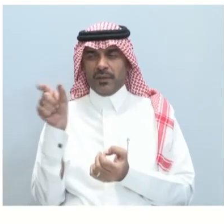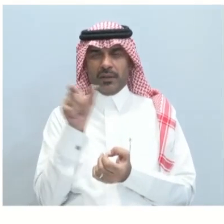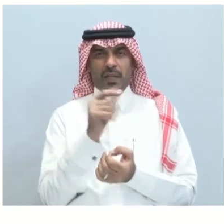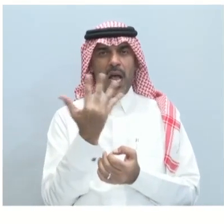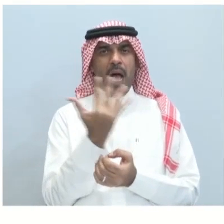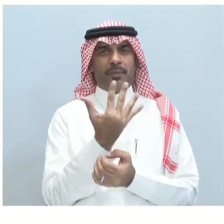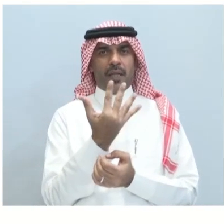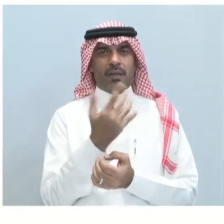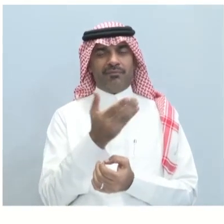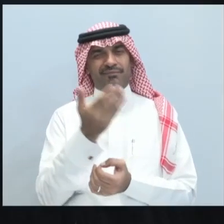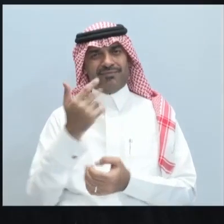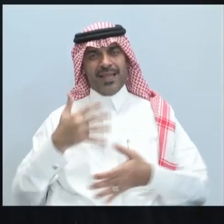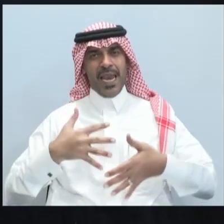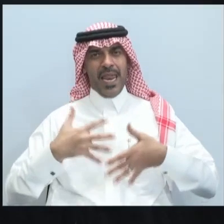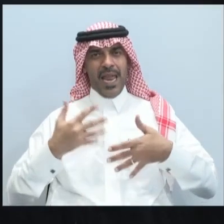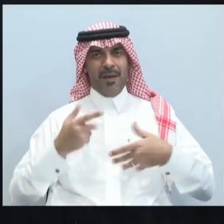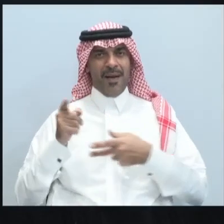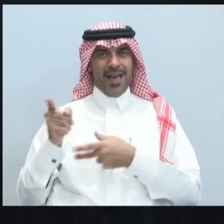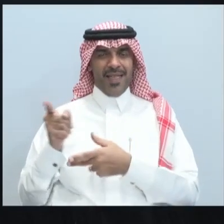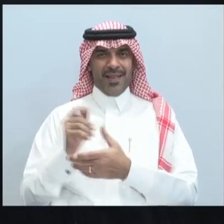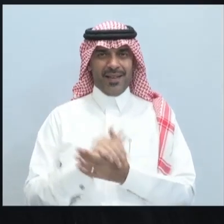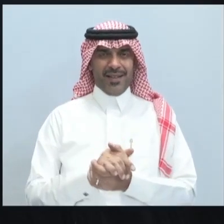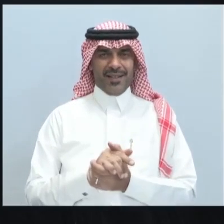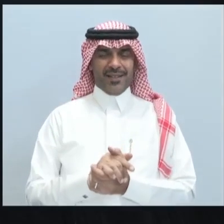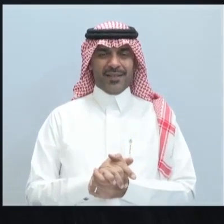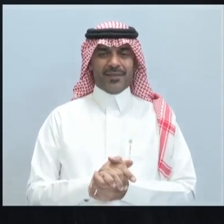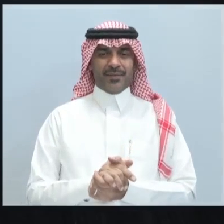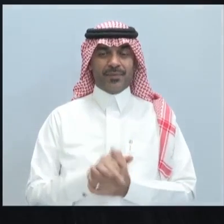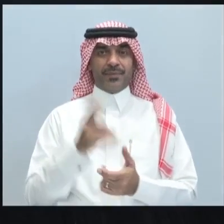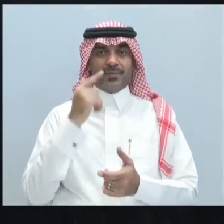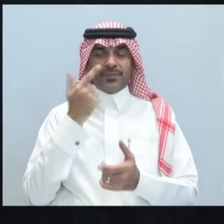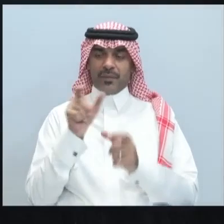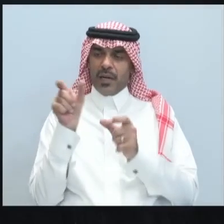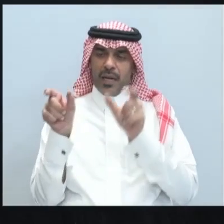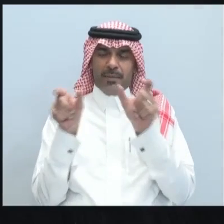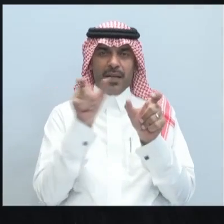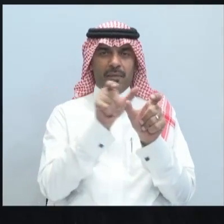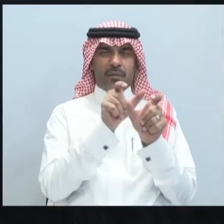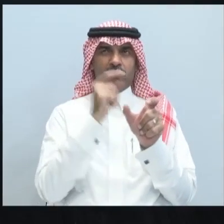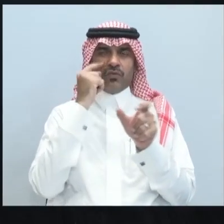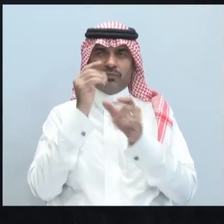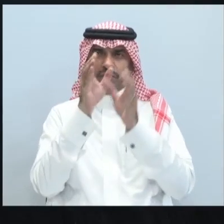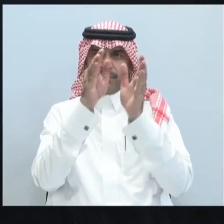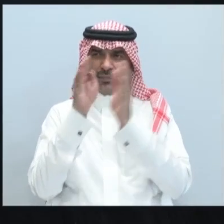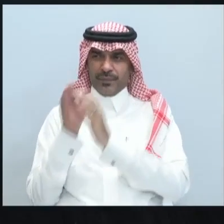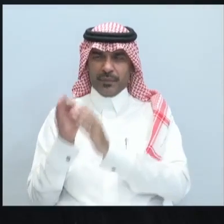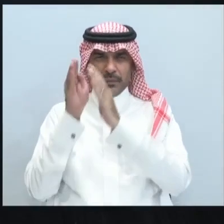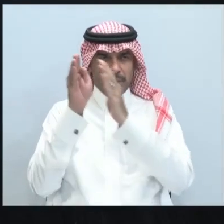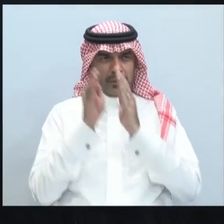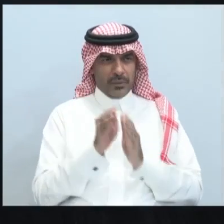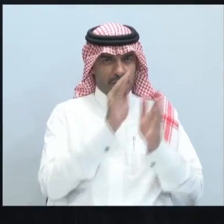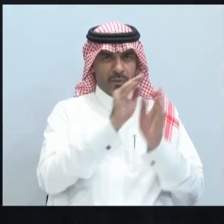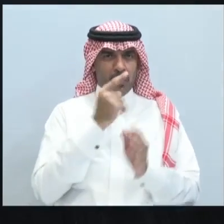هيا نلعب سويا هذه اللعبه الجميله بحيث نرتب الكلمات التي تحملها هذه